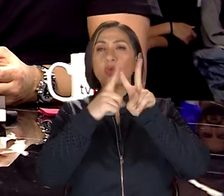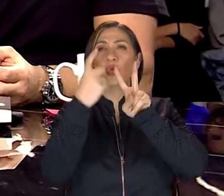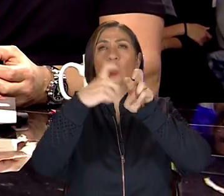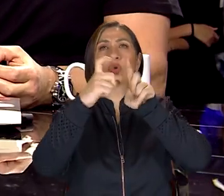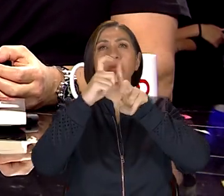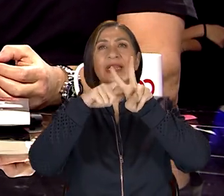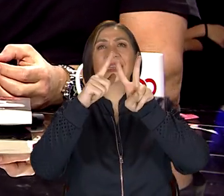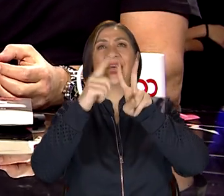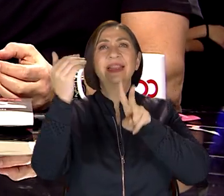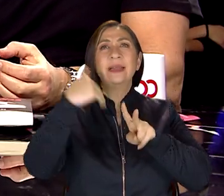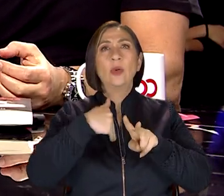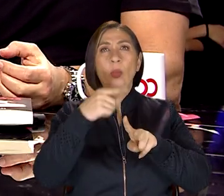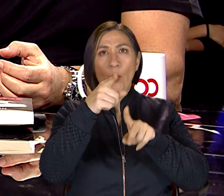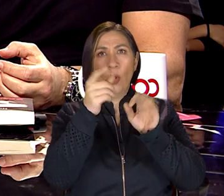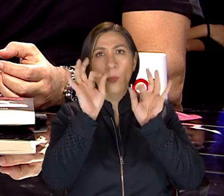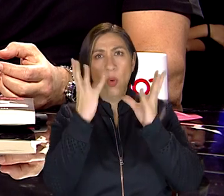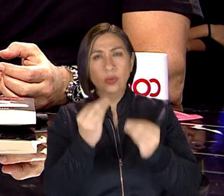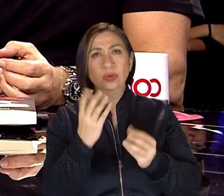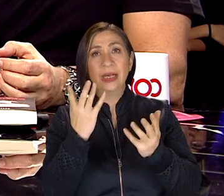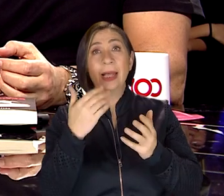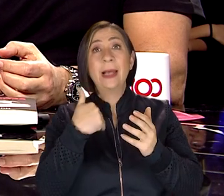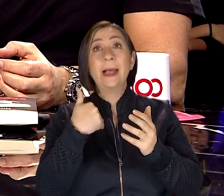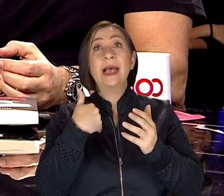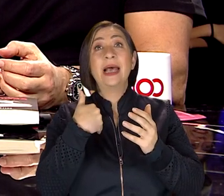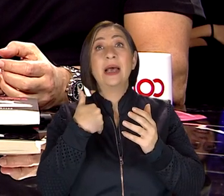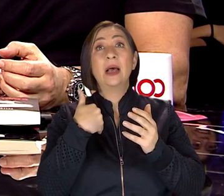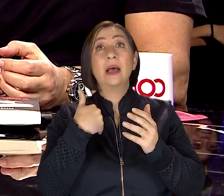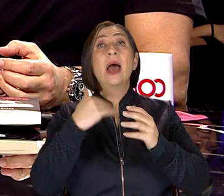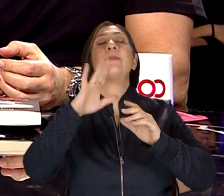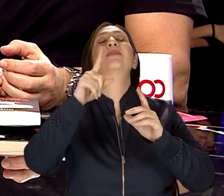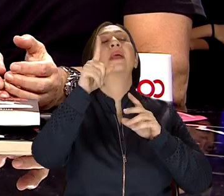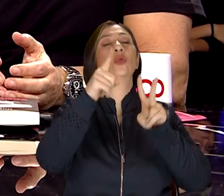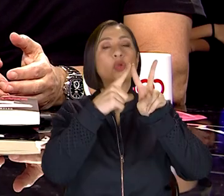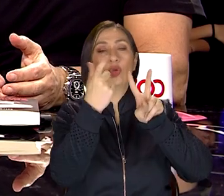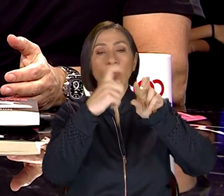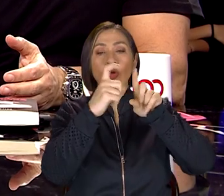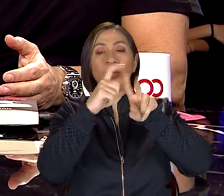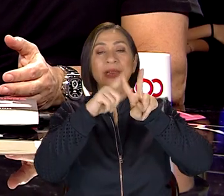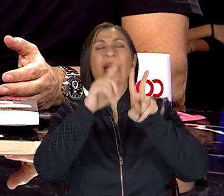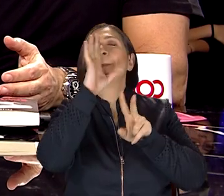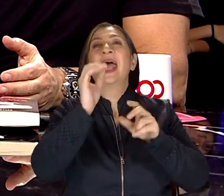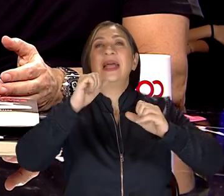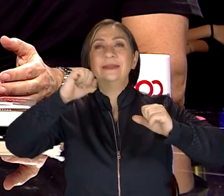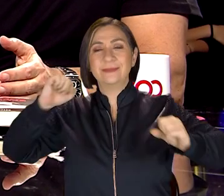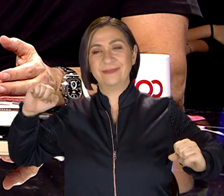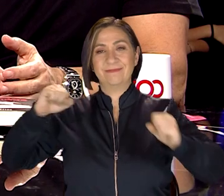Benim Nur'dan gelince böyle oluyorsan... Hayır, Nur'dan benim estetme hocam. Yani